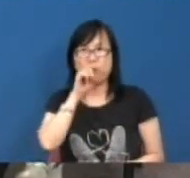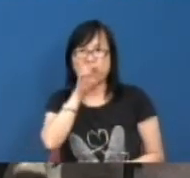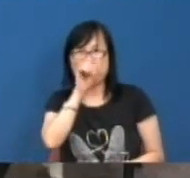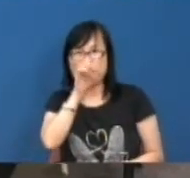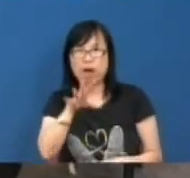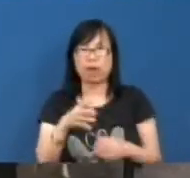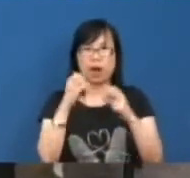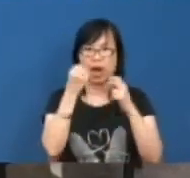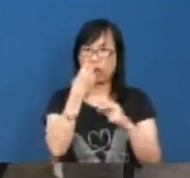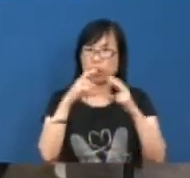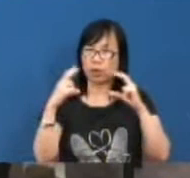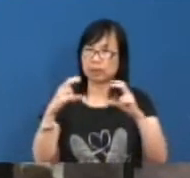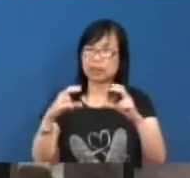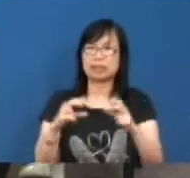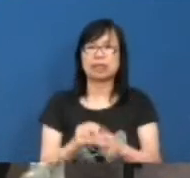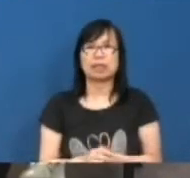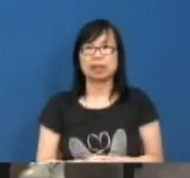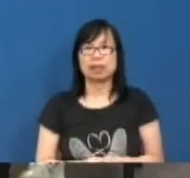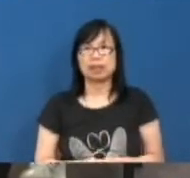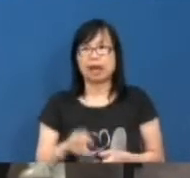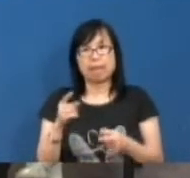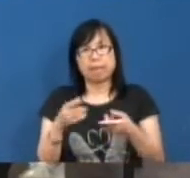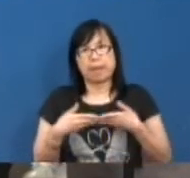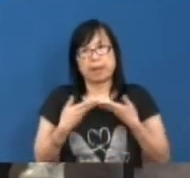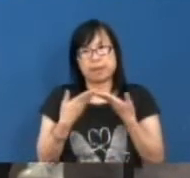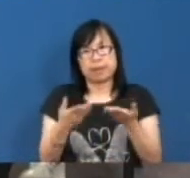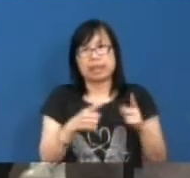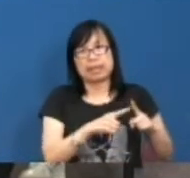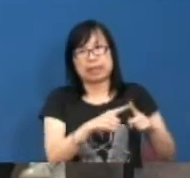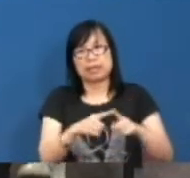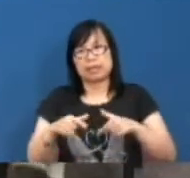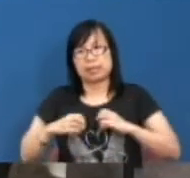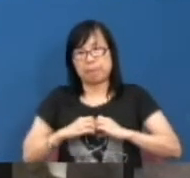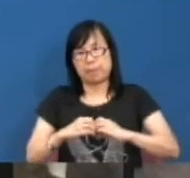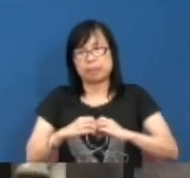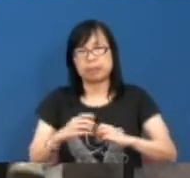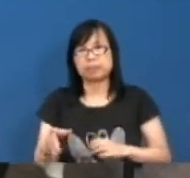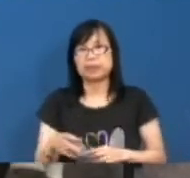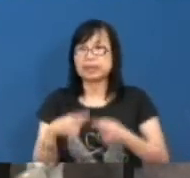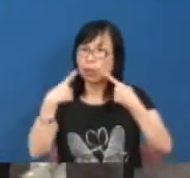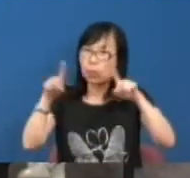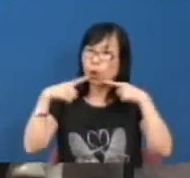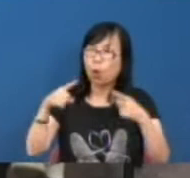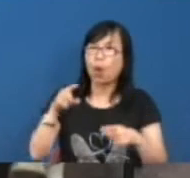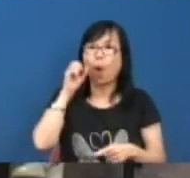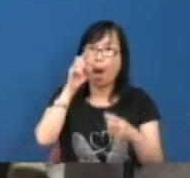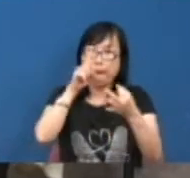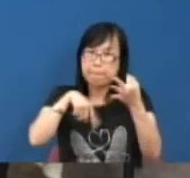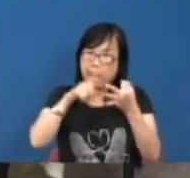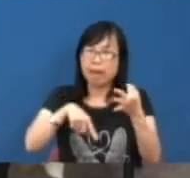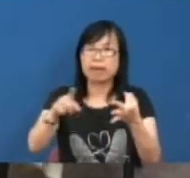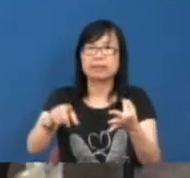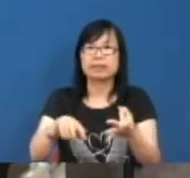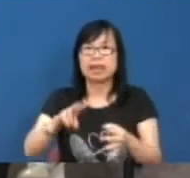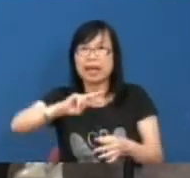諷刺一下我哋一啲小市民嘅心聲，即係話 所以咧首歌咧就叫做命，係